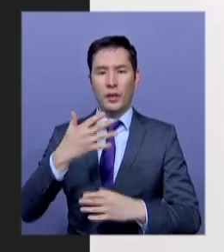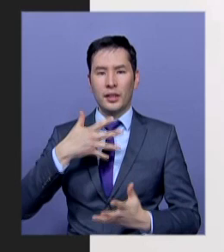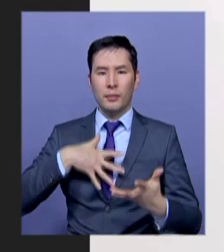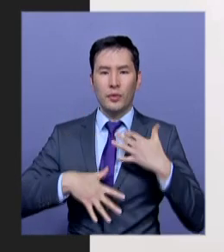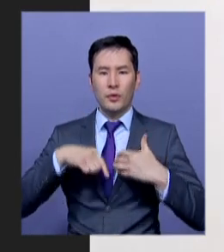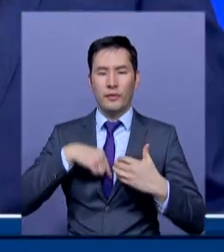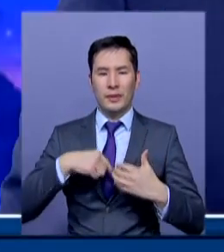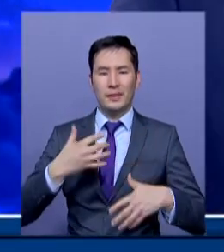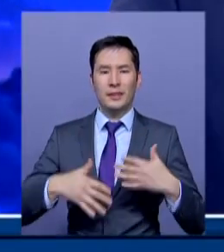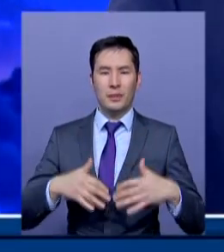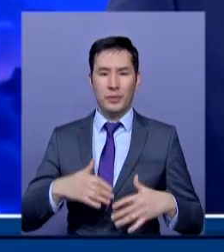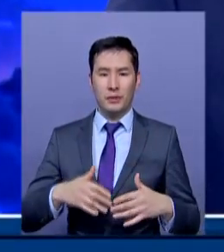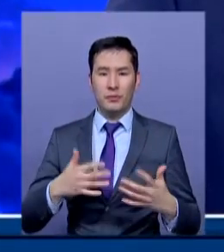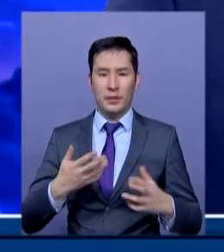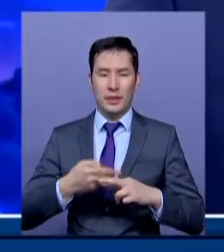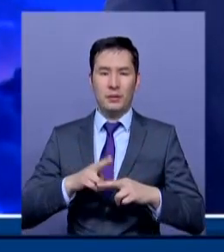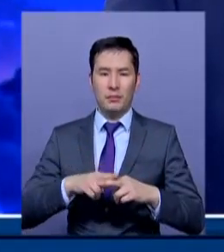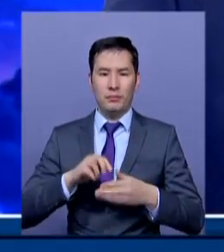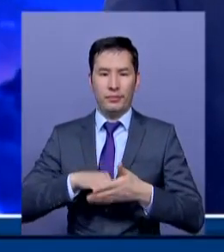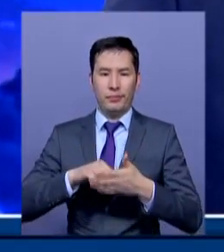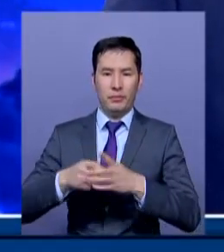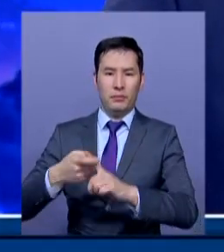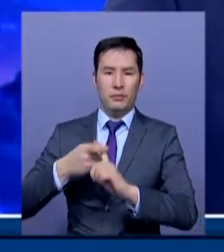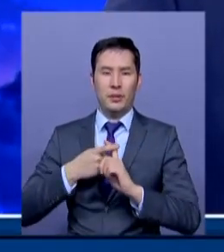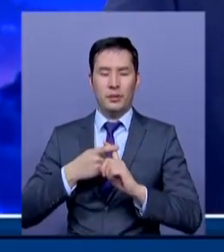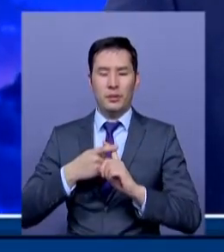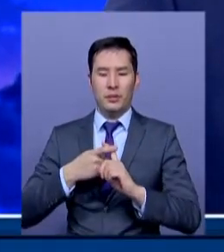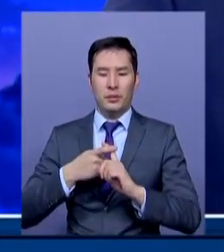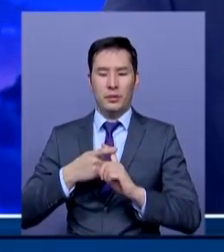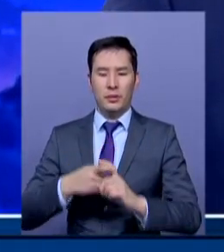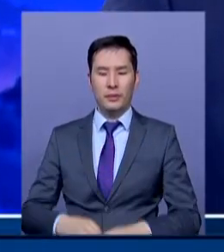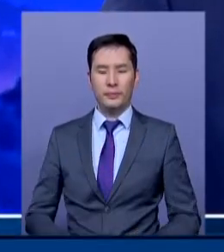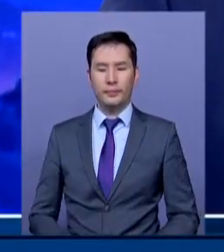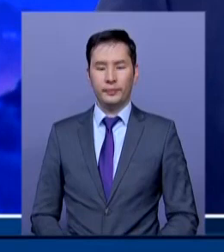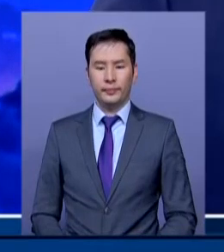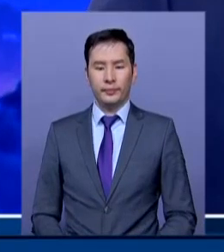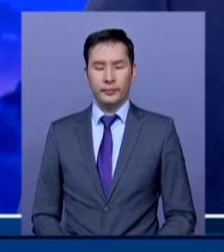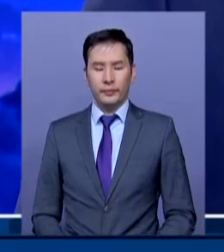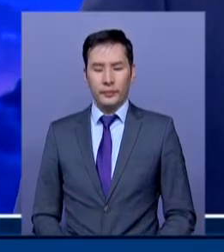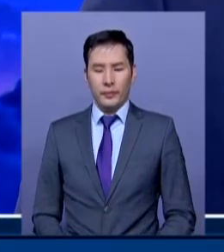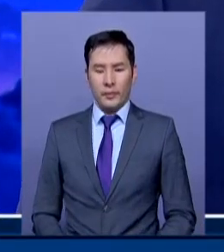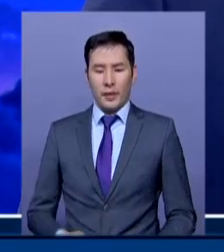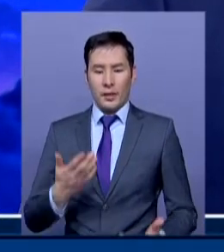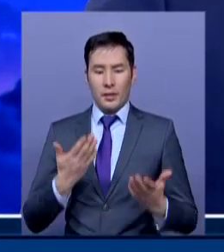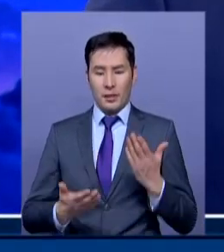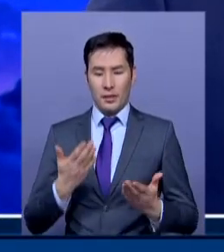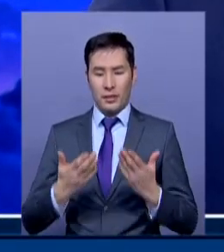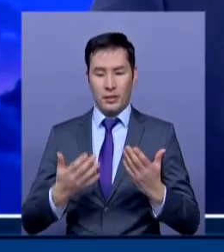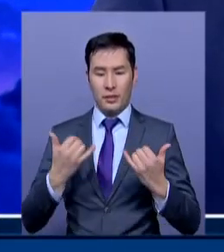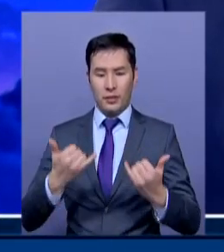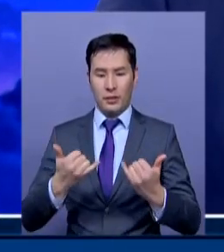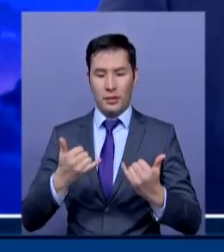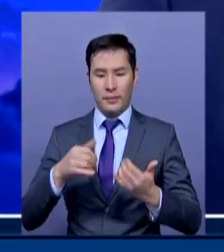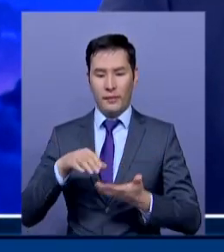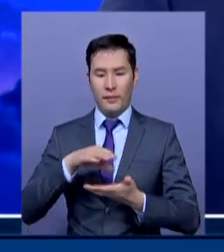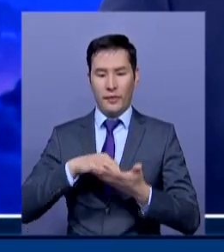қалыптаспайтынын көрсетеді. Сонда бұл дегеніміз қысқа мерзімді иммунитет. Егер де қазір қайтадан осы